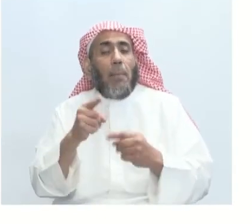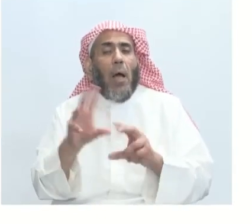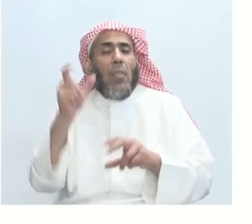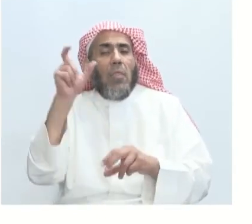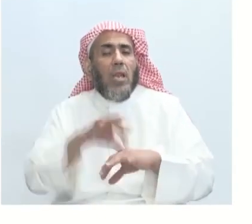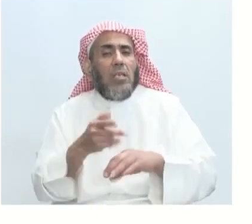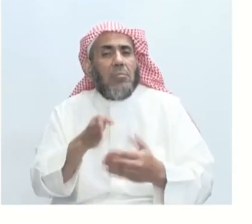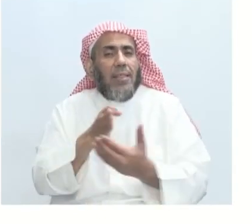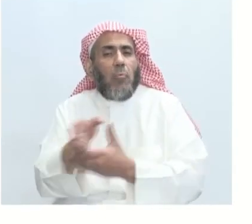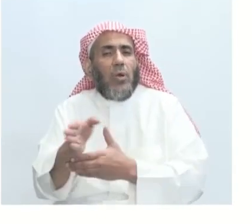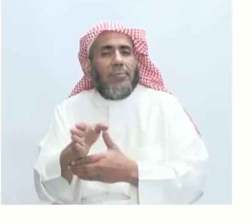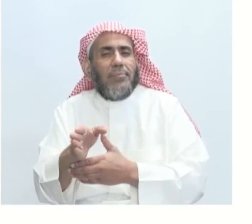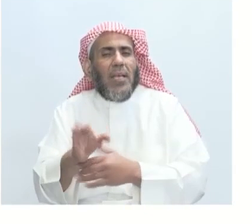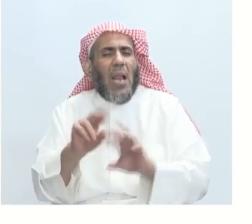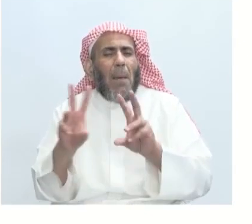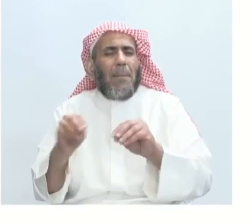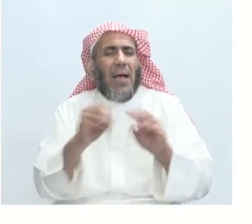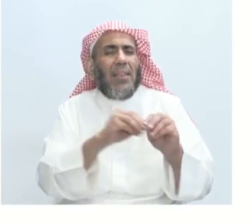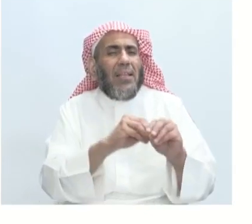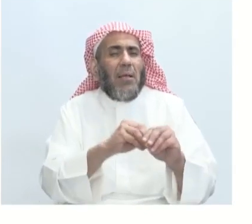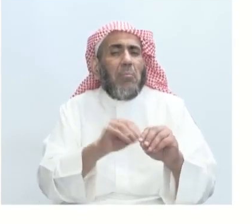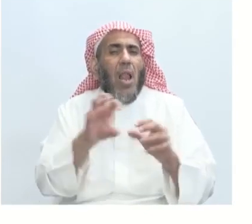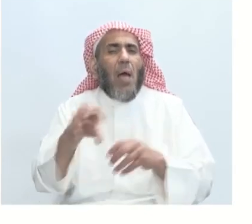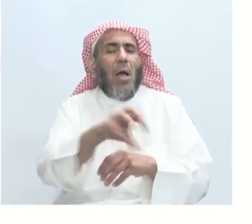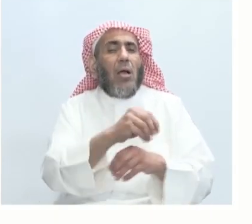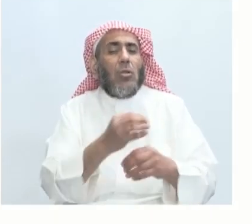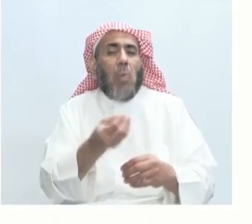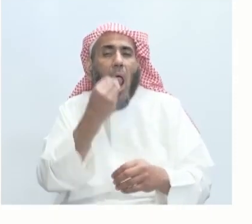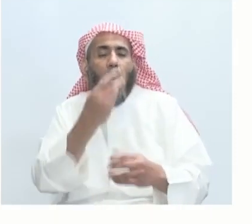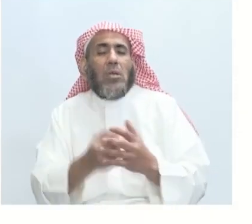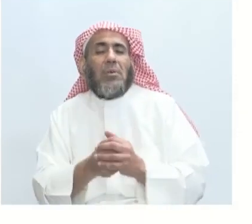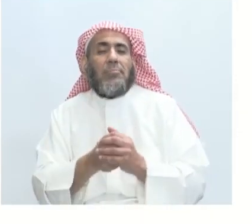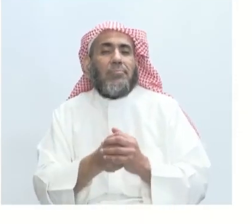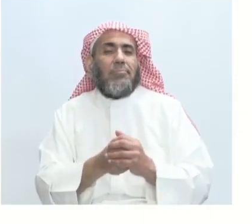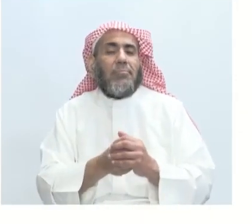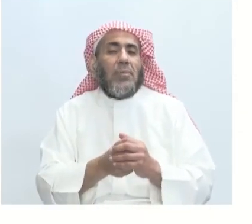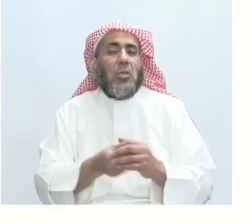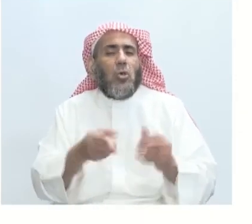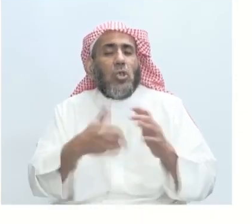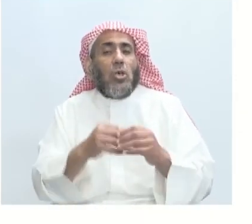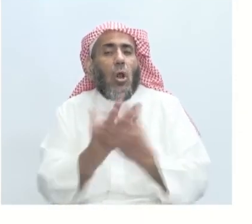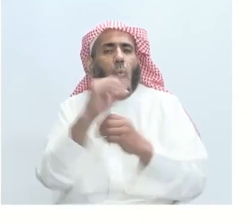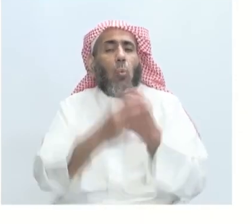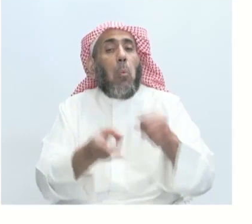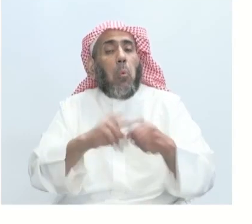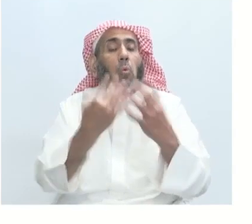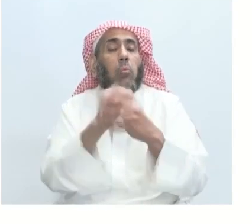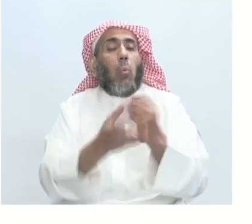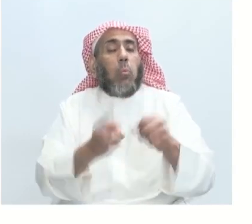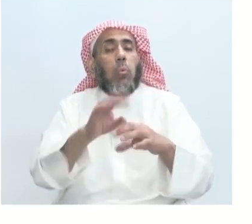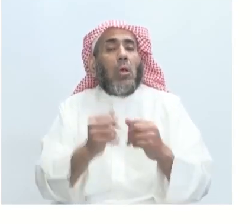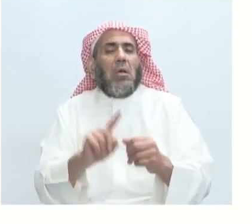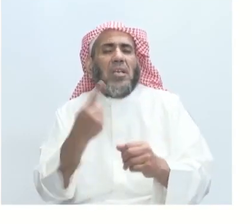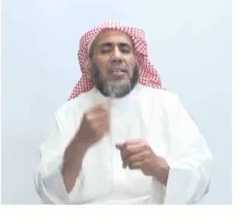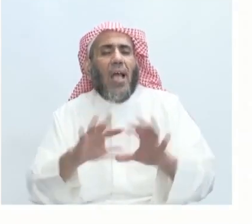الناس حينما يذهبون الى بعض من الاماكن الت تقدم الوجبات تكرار الوضوء هي